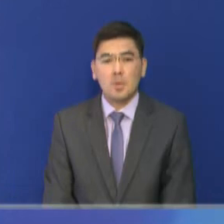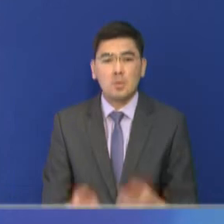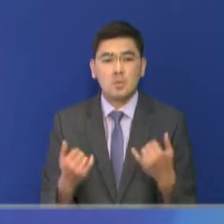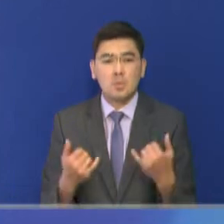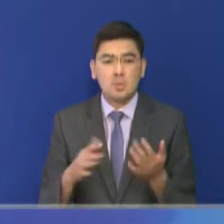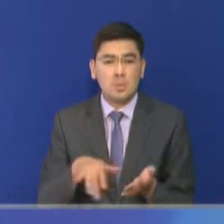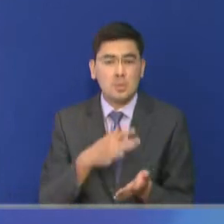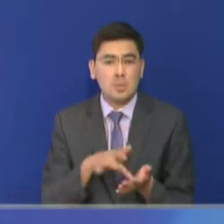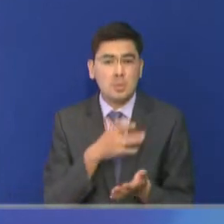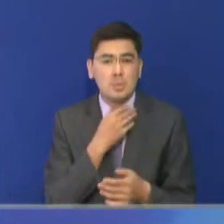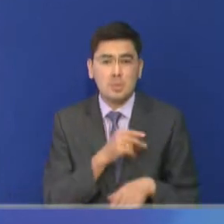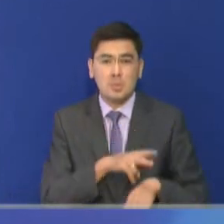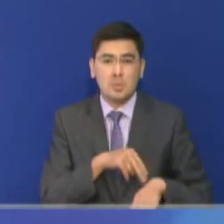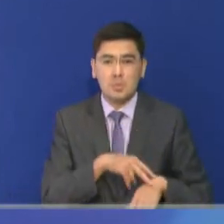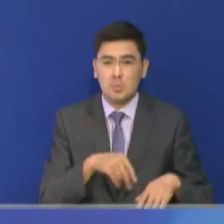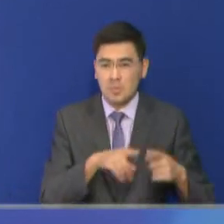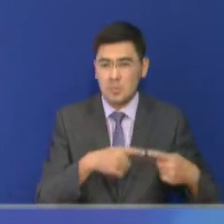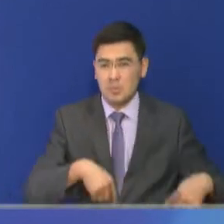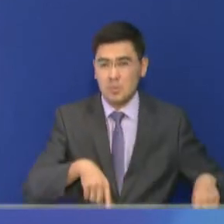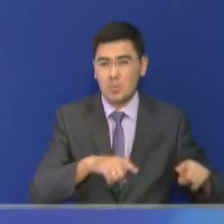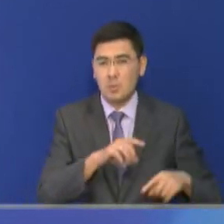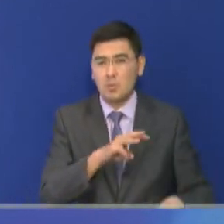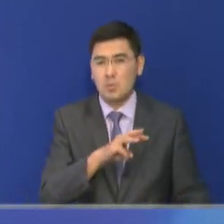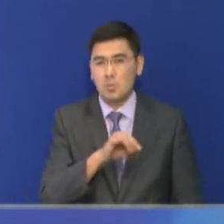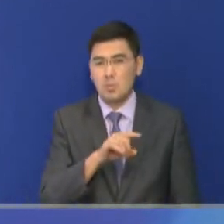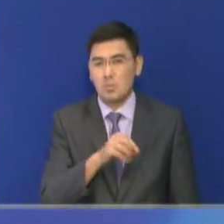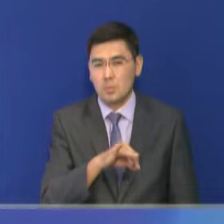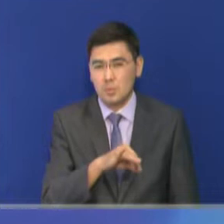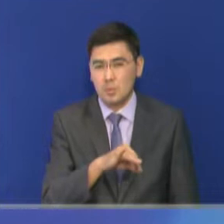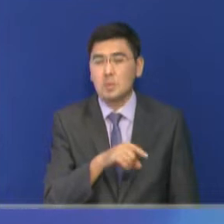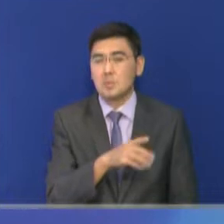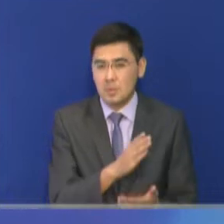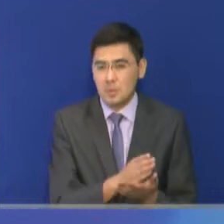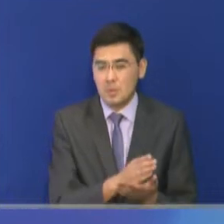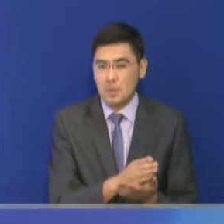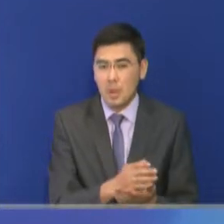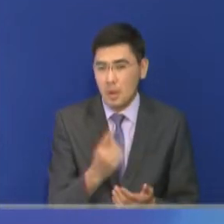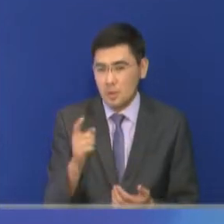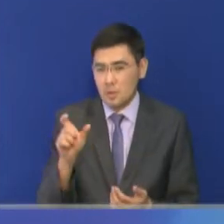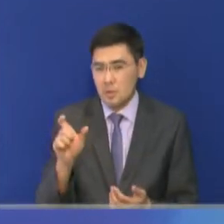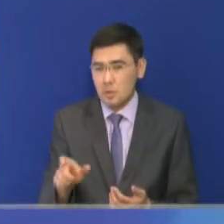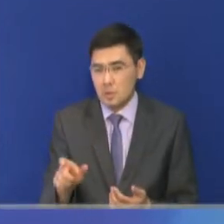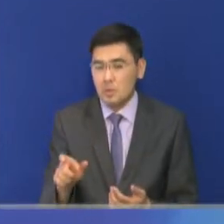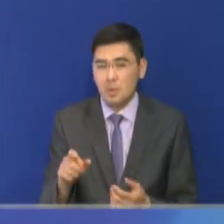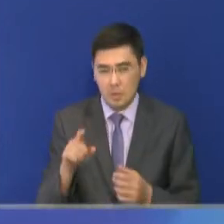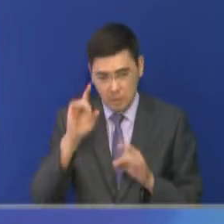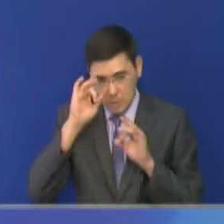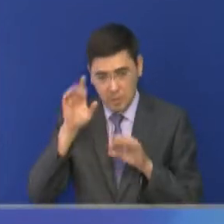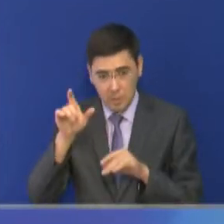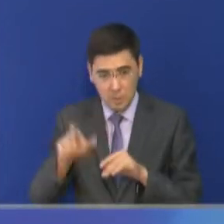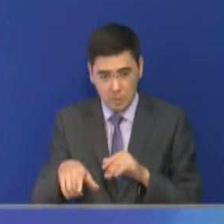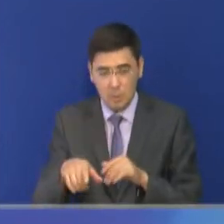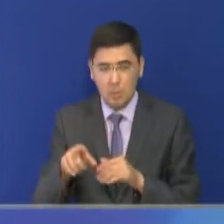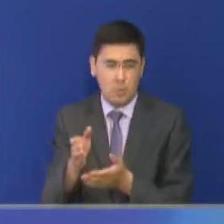Бүгін Семей қалалық полиция басқармасының мұражайында әділет генерал-майоры Рүстем Қайдаровқа арналған бұрыш ашылды. Еліміздің ішкі